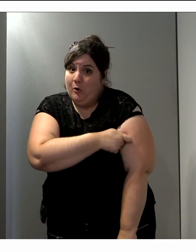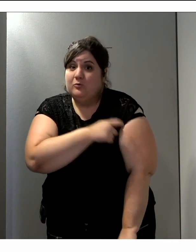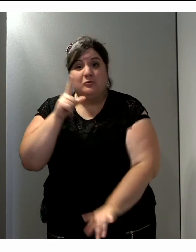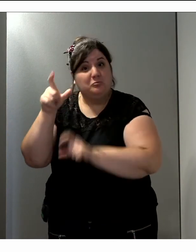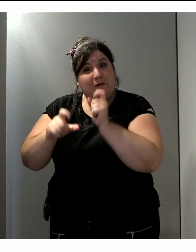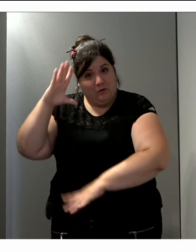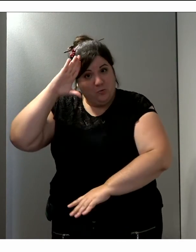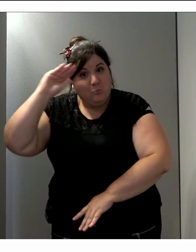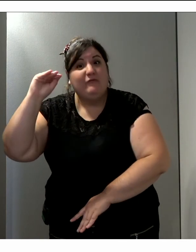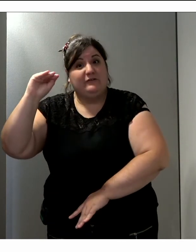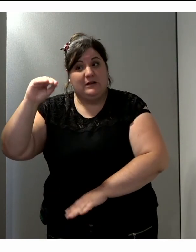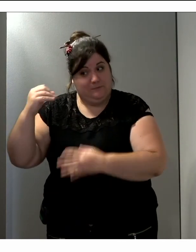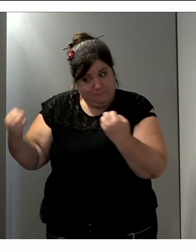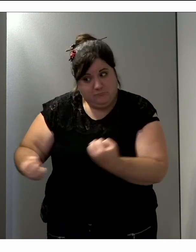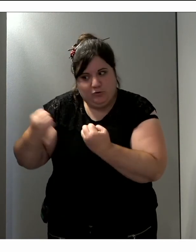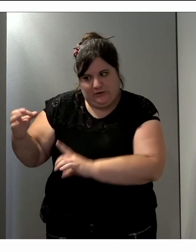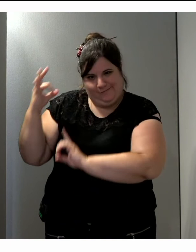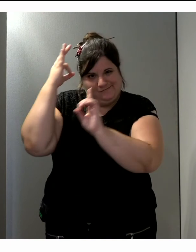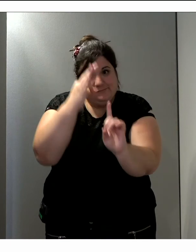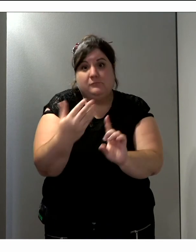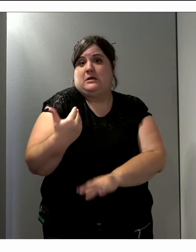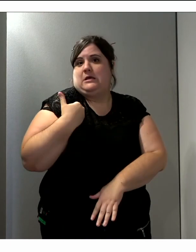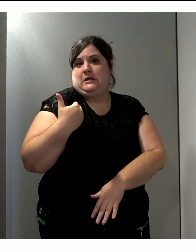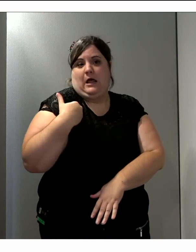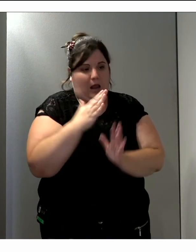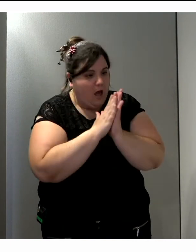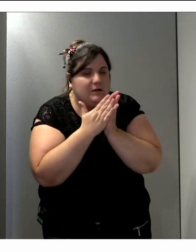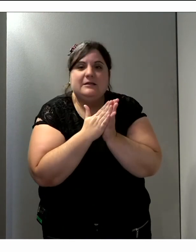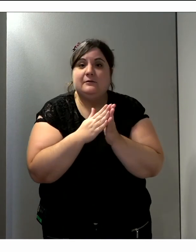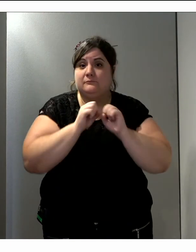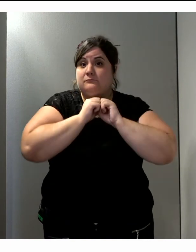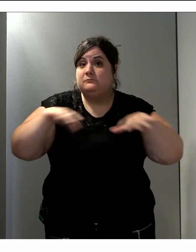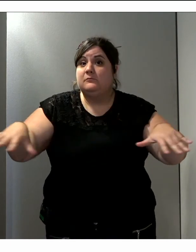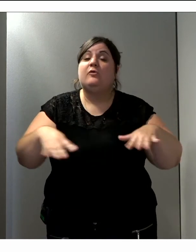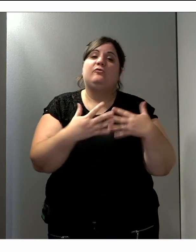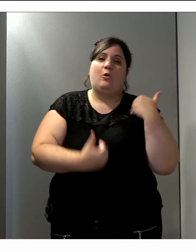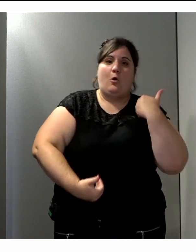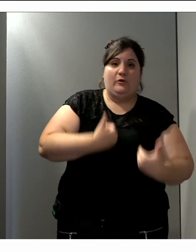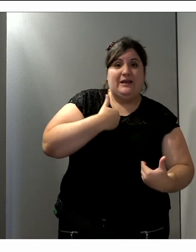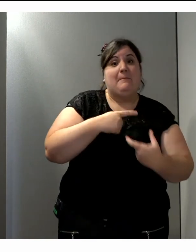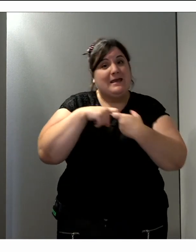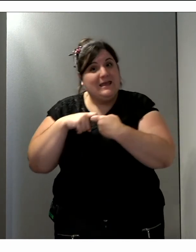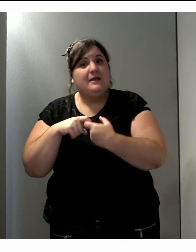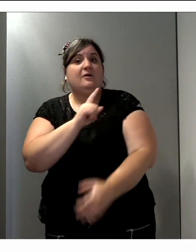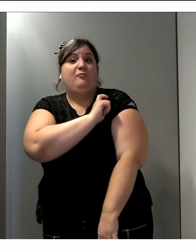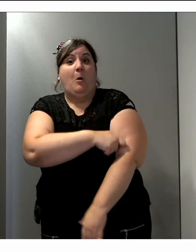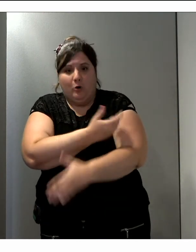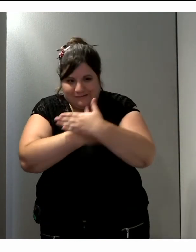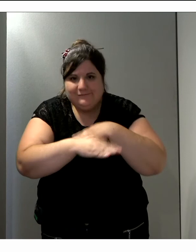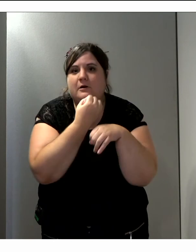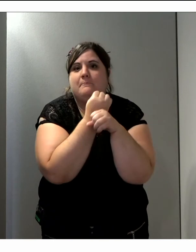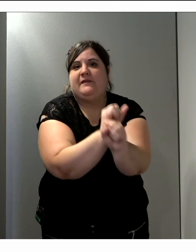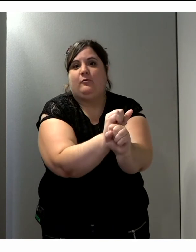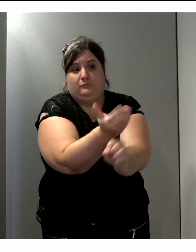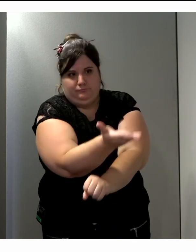a un moniteur sportif qui vient de sortir un guide sur handicap et sport à l'usage de la population pénitentiaire. Je voulais faire ce petit zoom